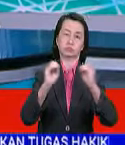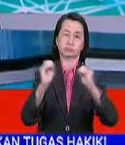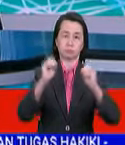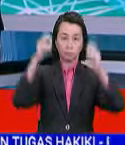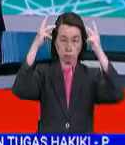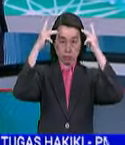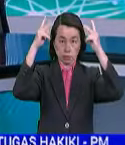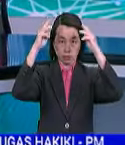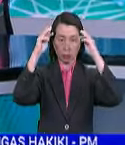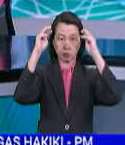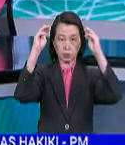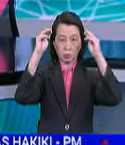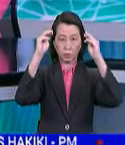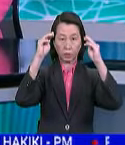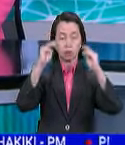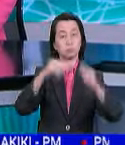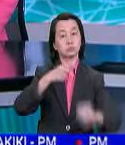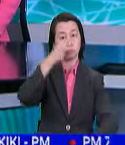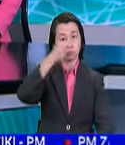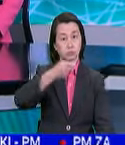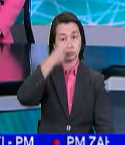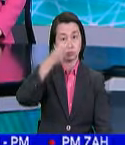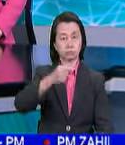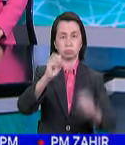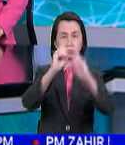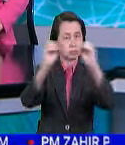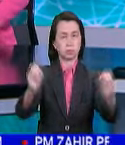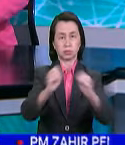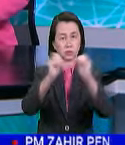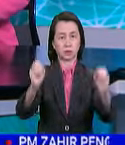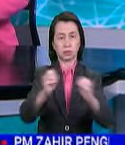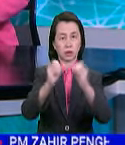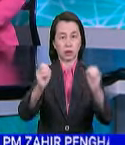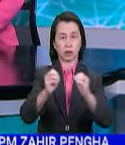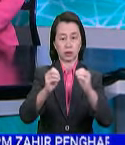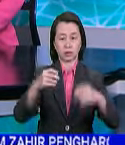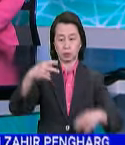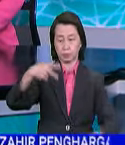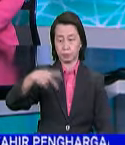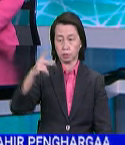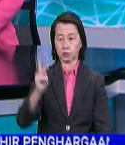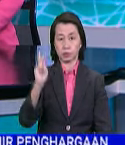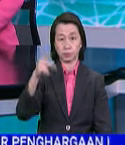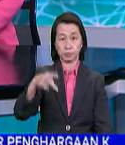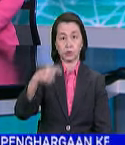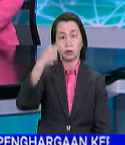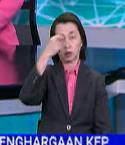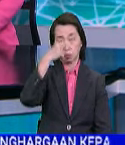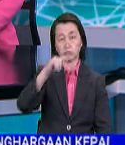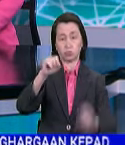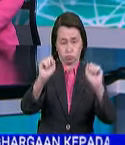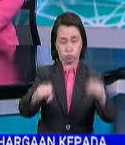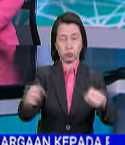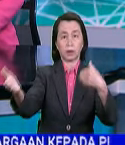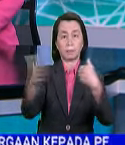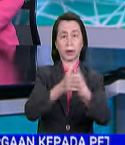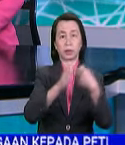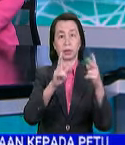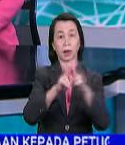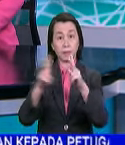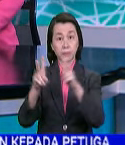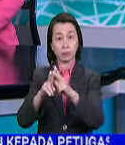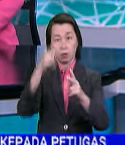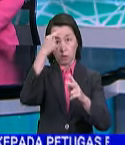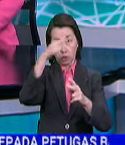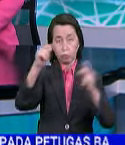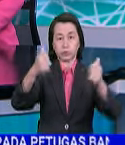Seri Ismail Sabri Yaakob turut menegaskan tiada sekatan untuk rakyat pulang ke kampung halaman masing-masing bagi